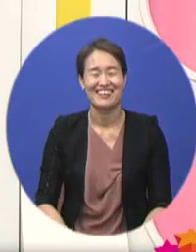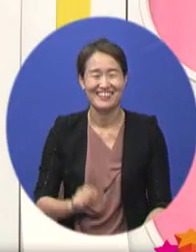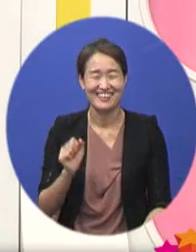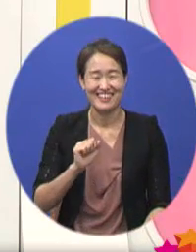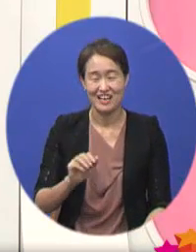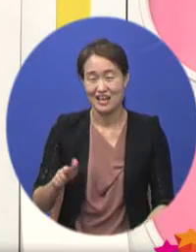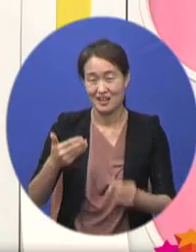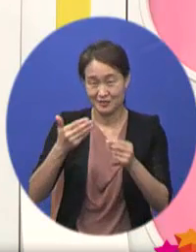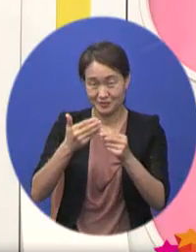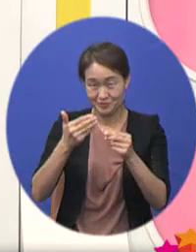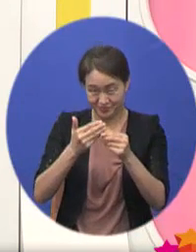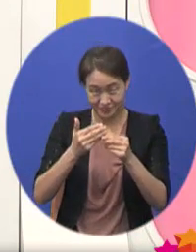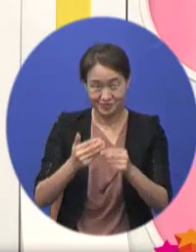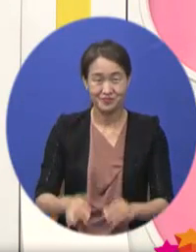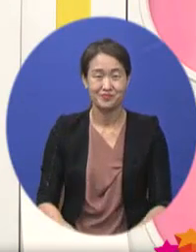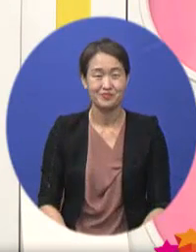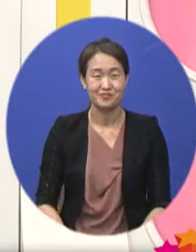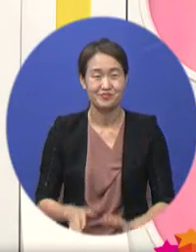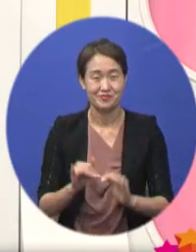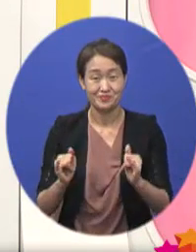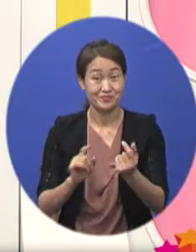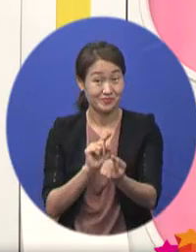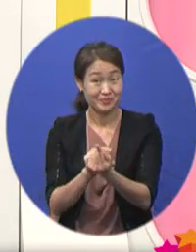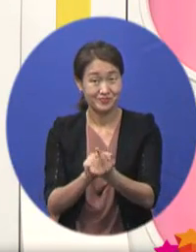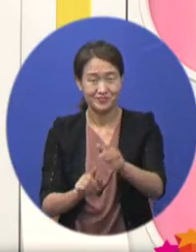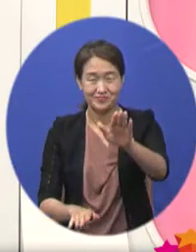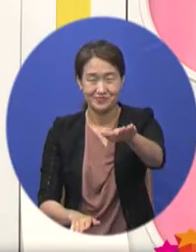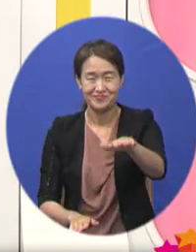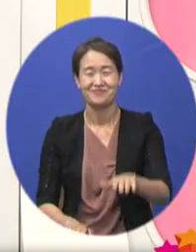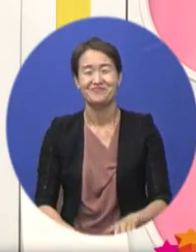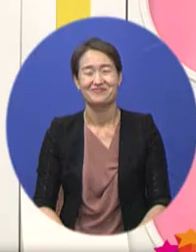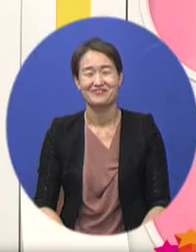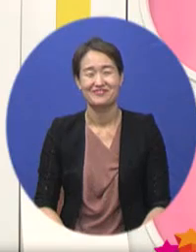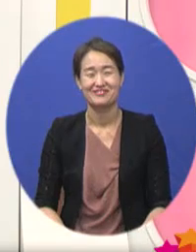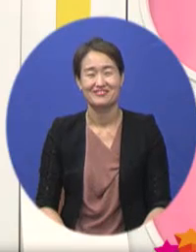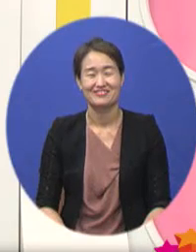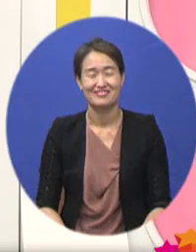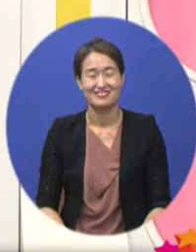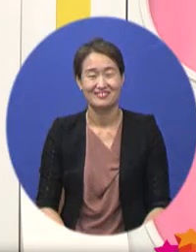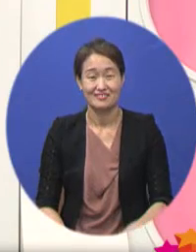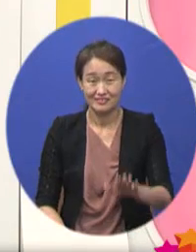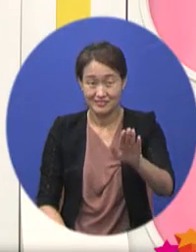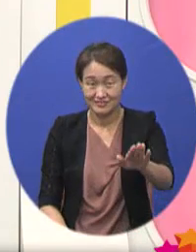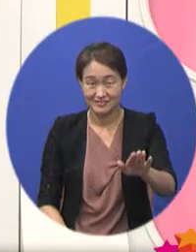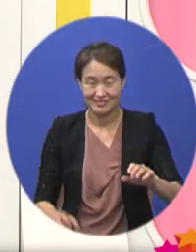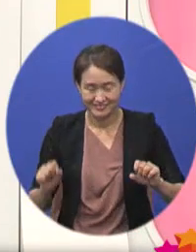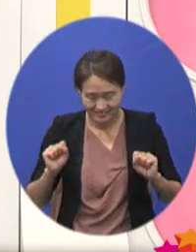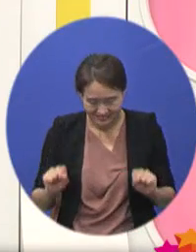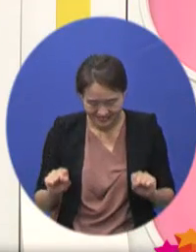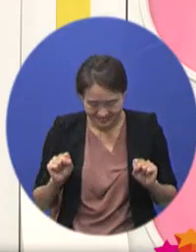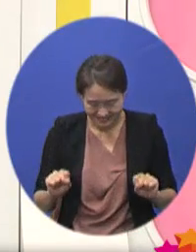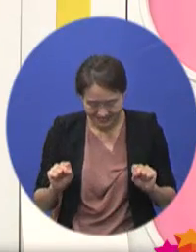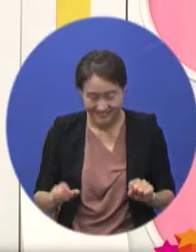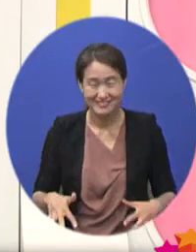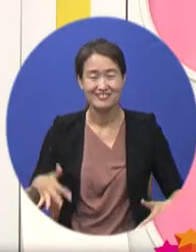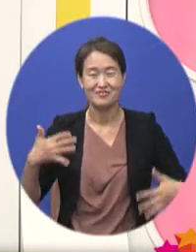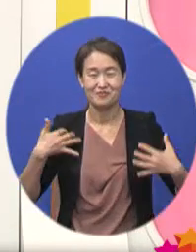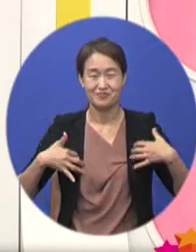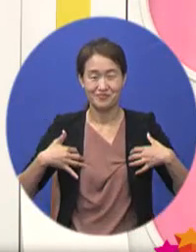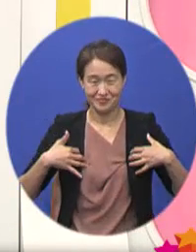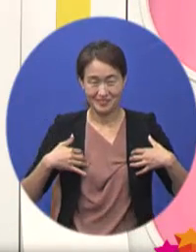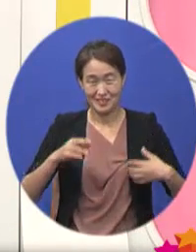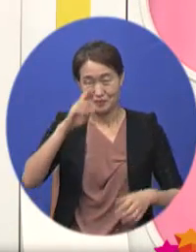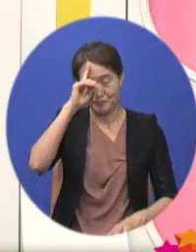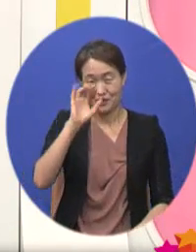우리 아홉 번째 즉석 참여자분 모셔보겠습니다. 여보세요. 네. 안녕하세요. 반갑습니다. 네, 우리